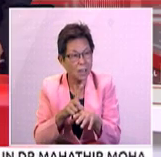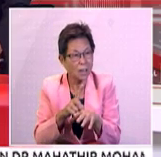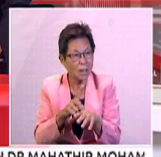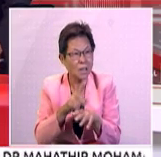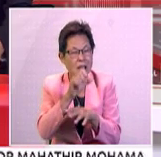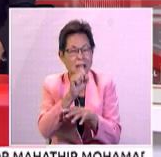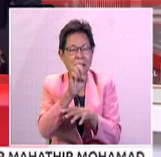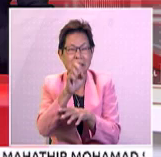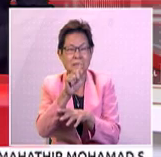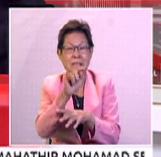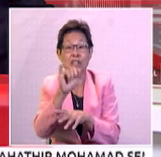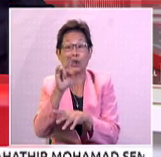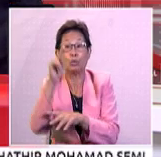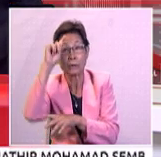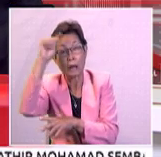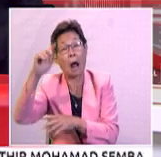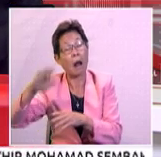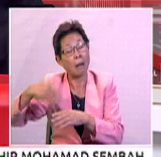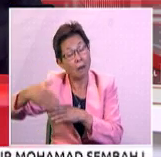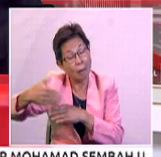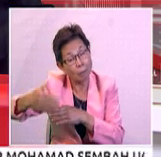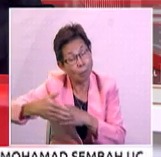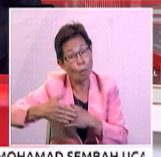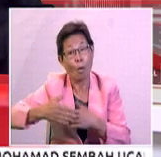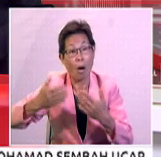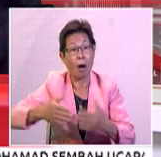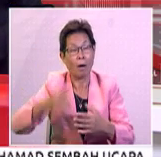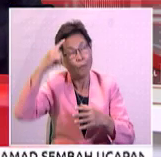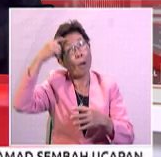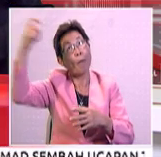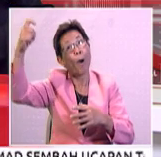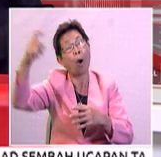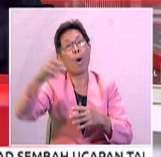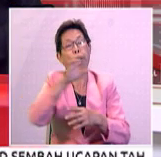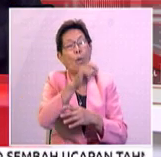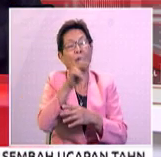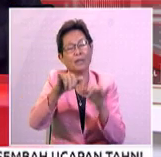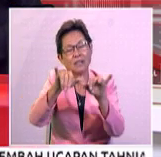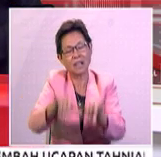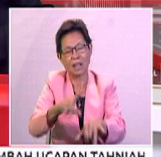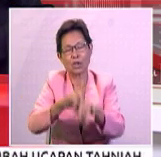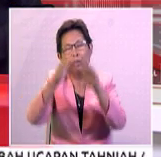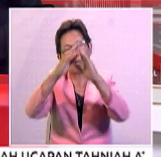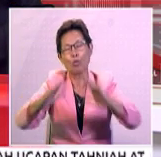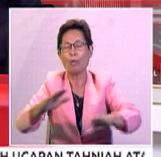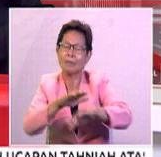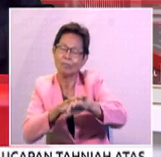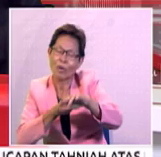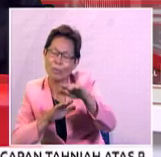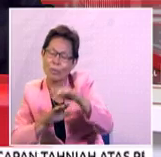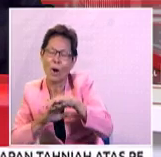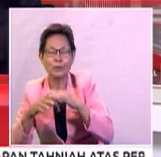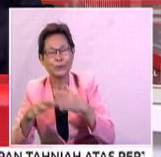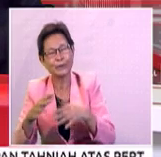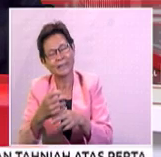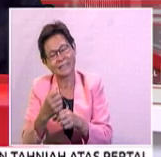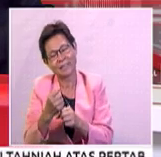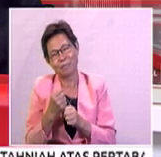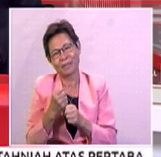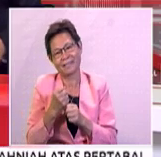Setiu, Terengganu. Ya, akhirnya impian pasangan OKU itu untuk tinggal di kediaman lebih selesa tercapai.